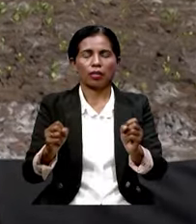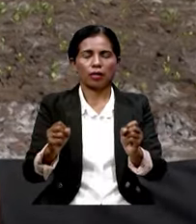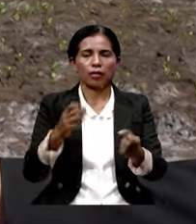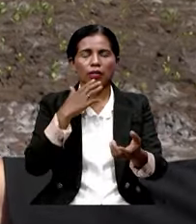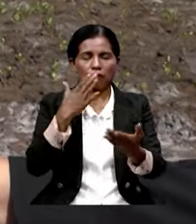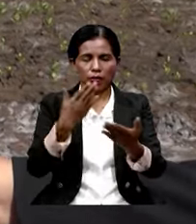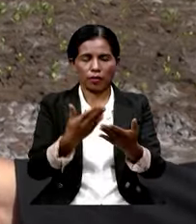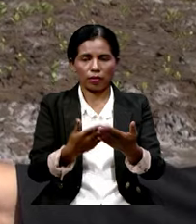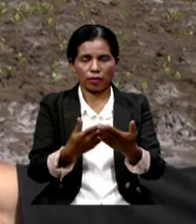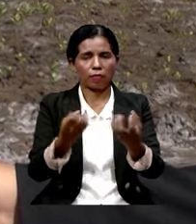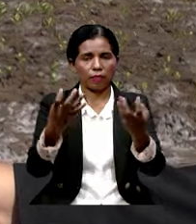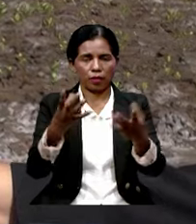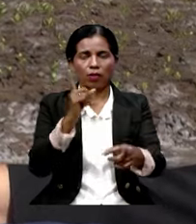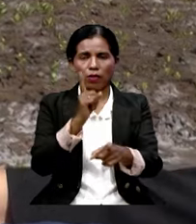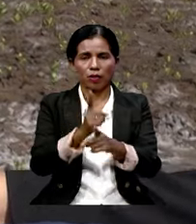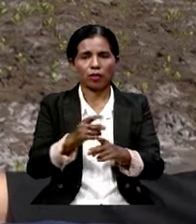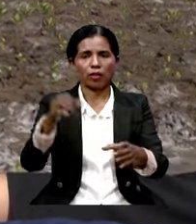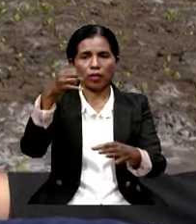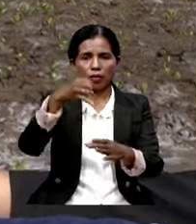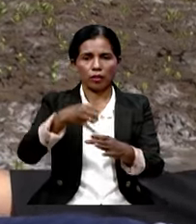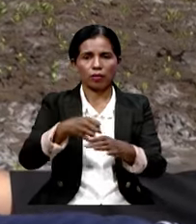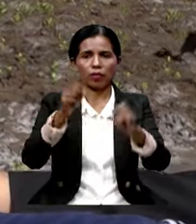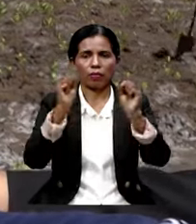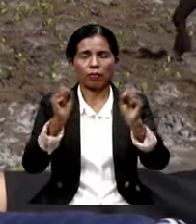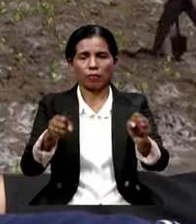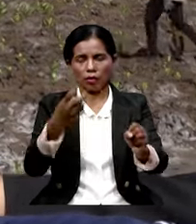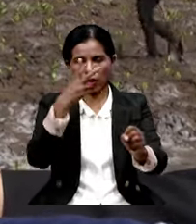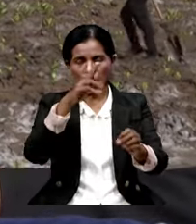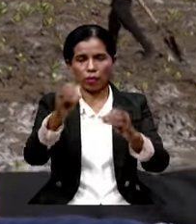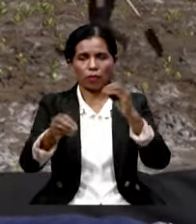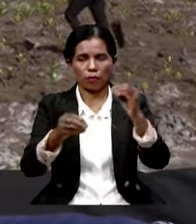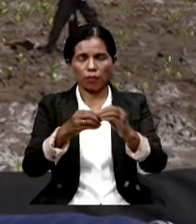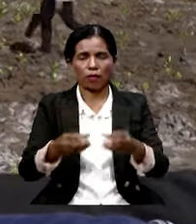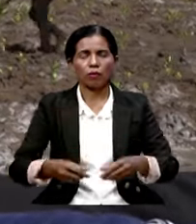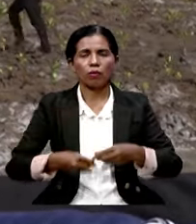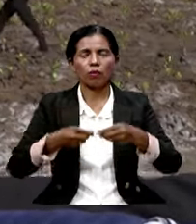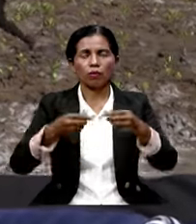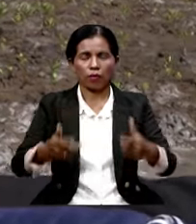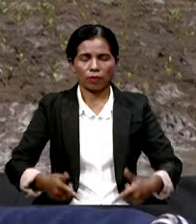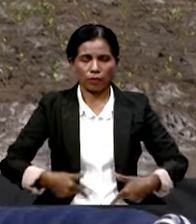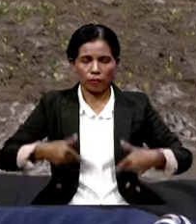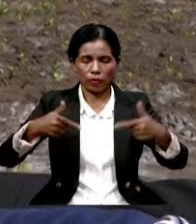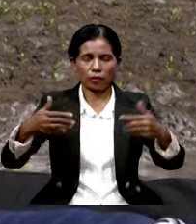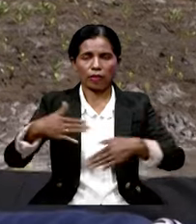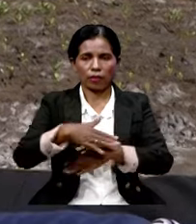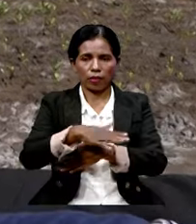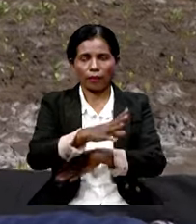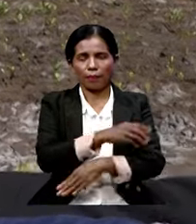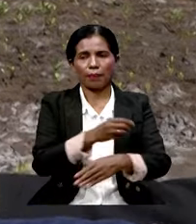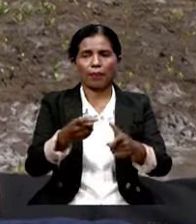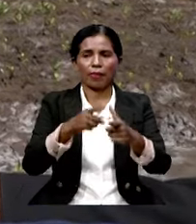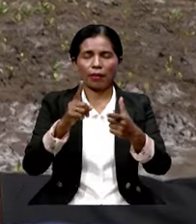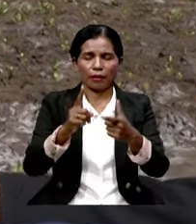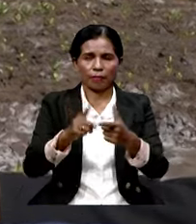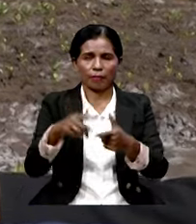nia função Baracla Limar, incluímos bele absorbe carbon dioxide ne tambe ekosistema mangrove ne nia